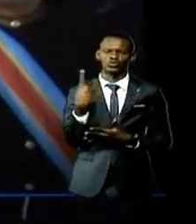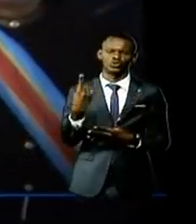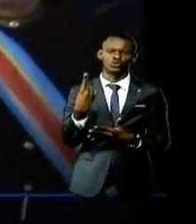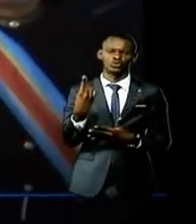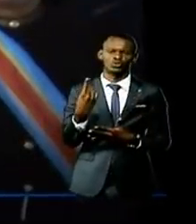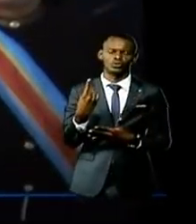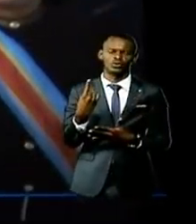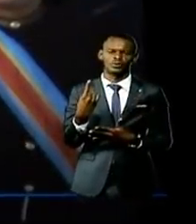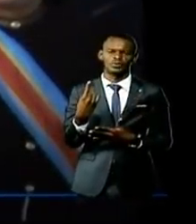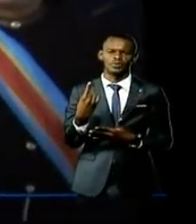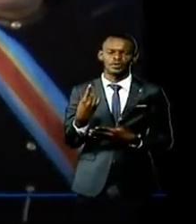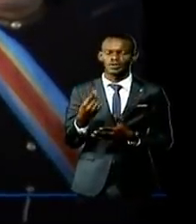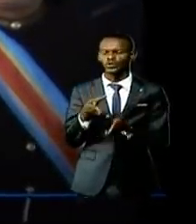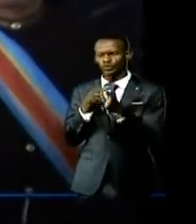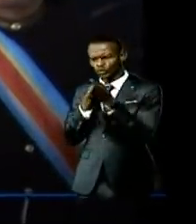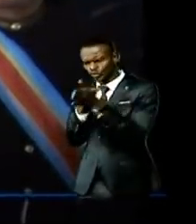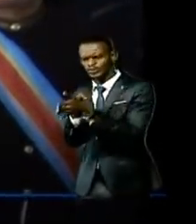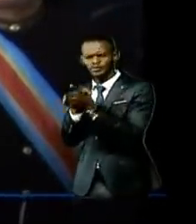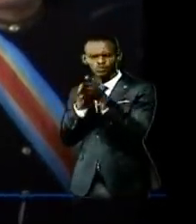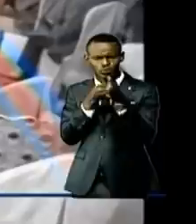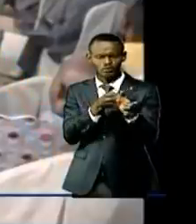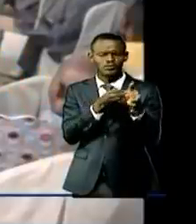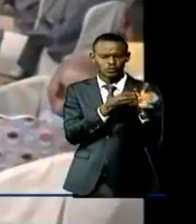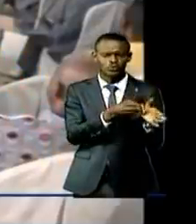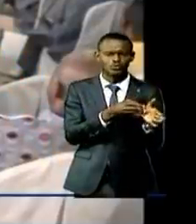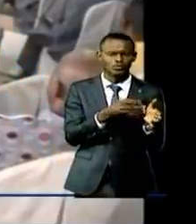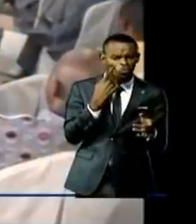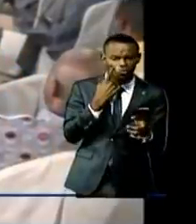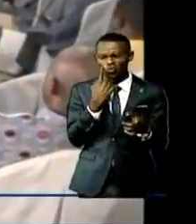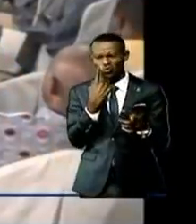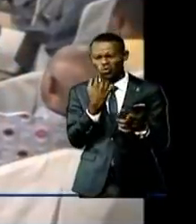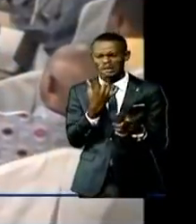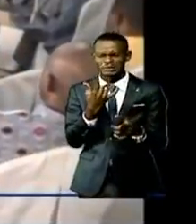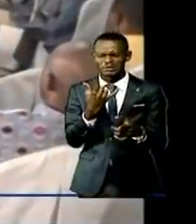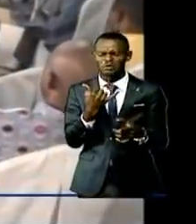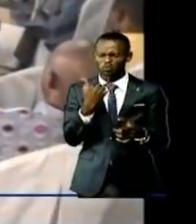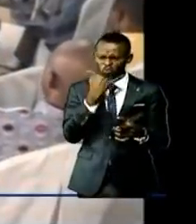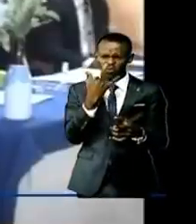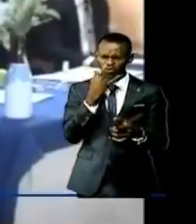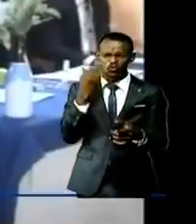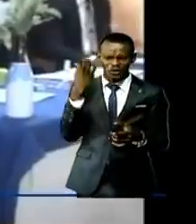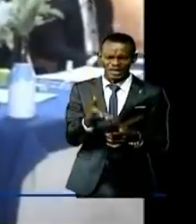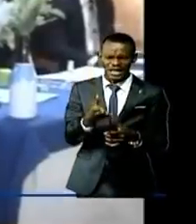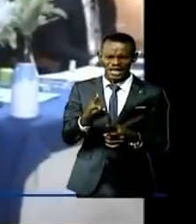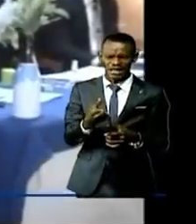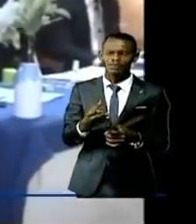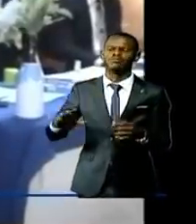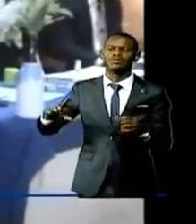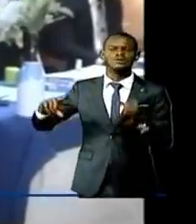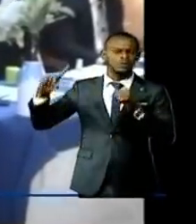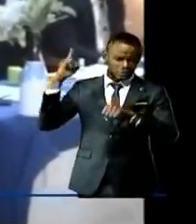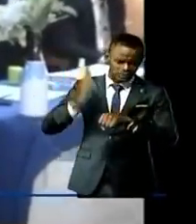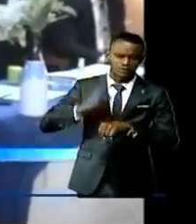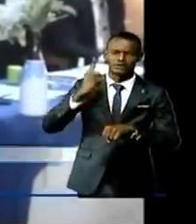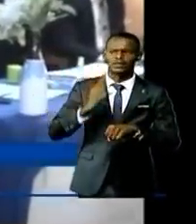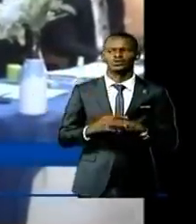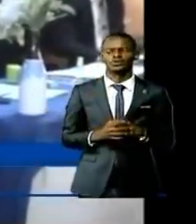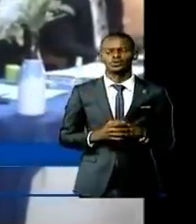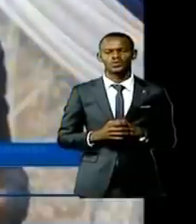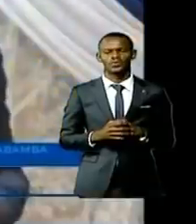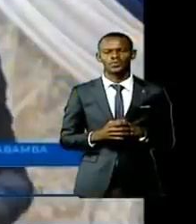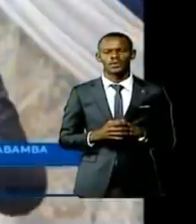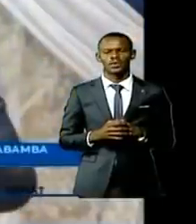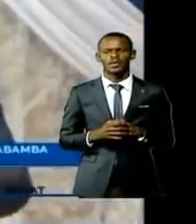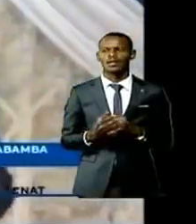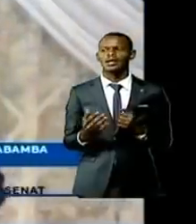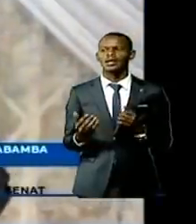été dit. Donc c'est-à-dire nous sommes passés à la politique de la sanction. Après ces rappels des fondamentaux, au bourgmestre de se munir de tous les textes